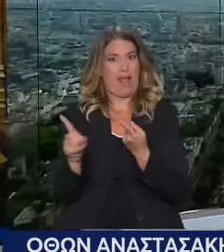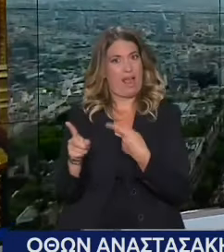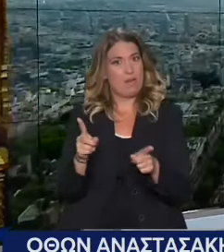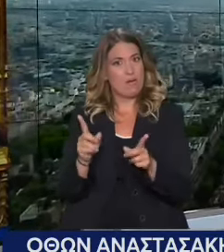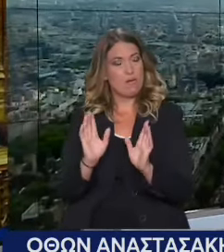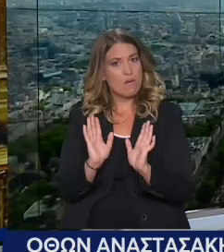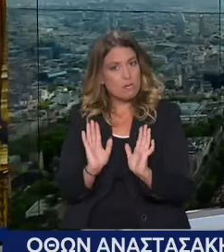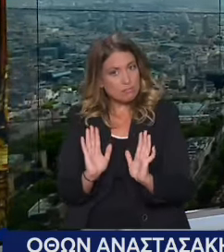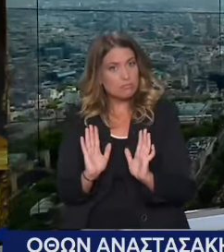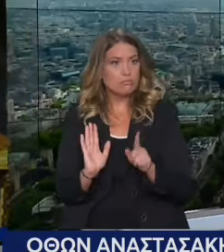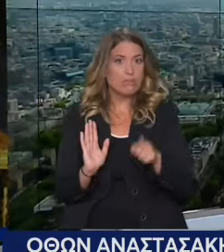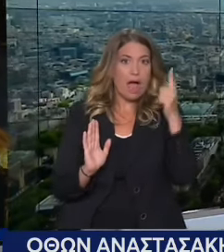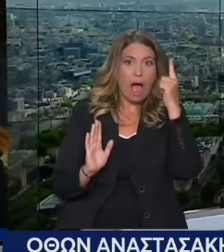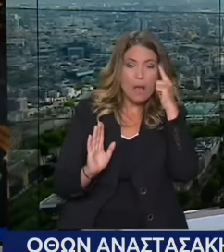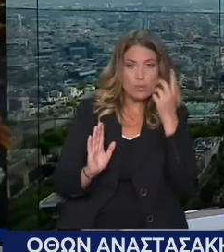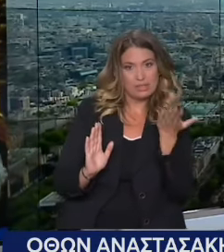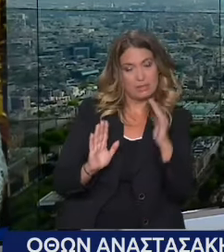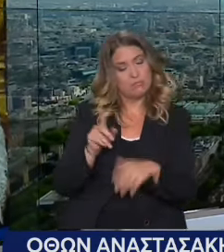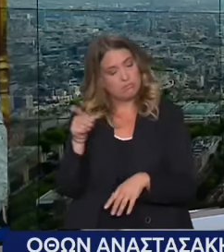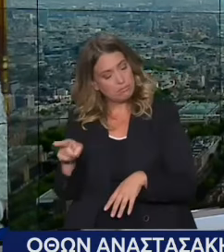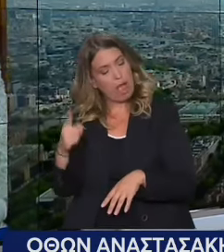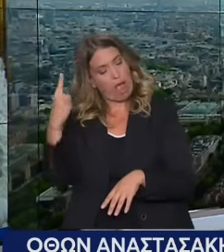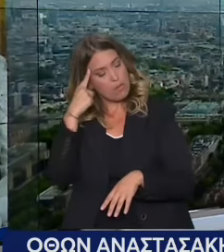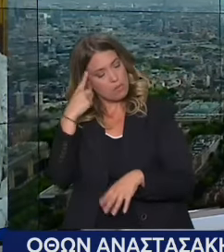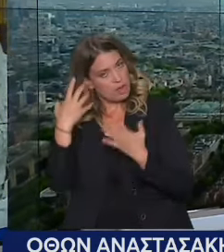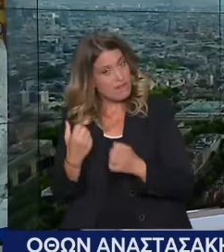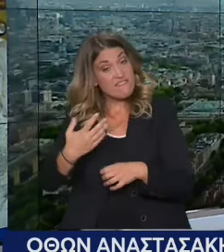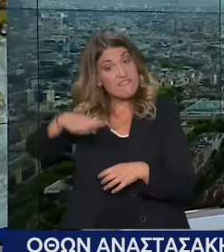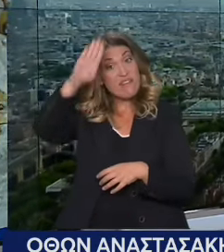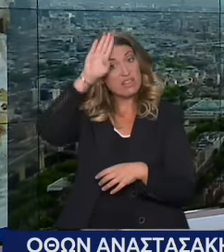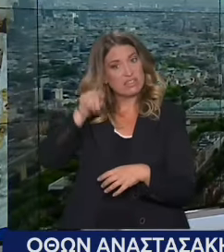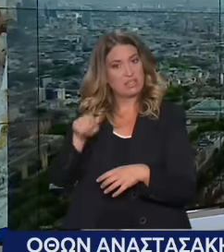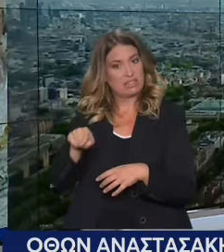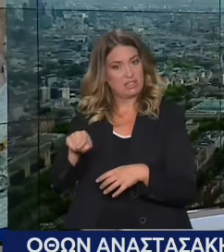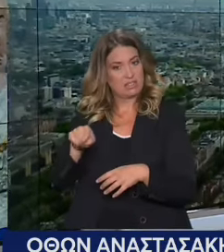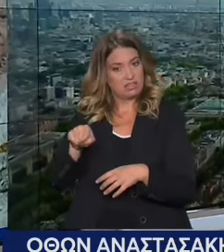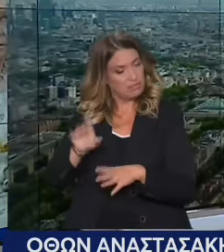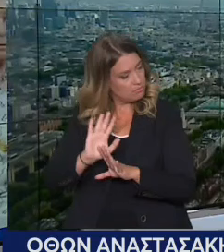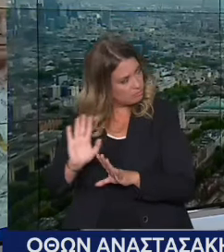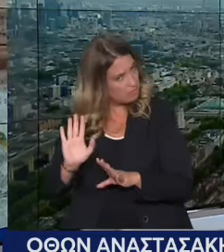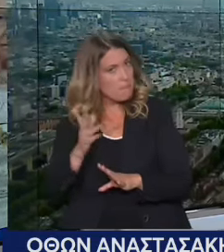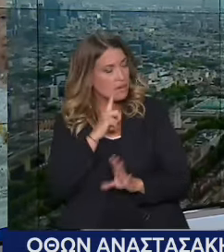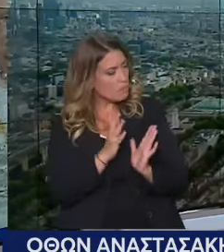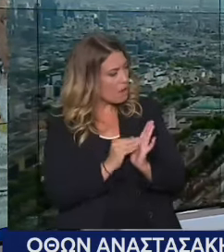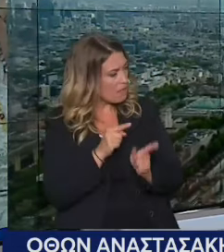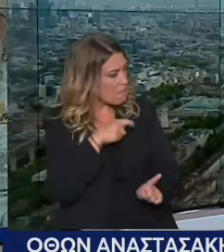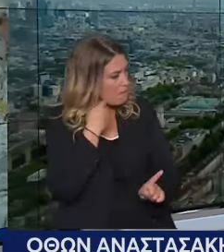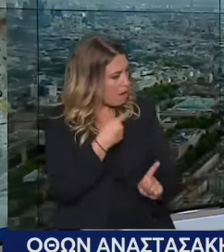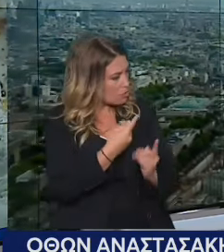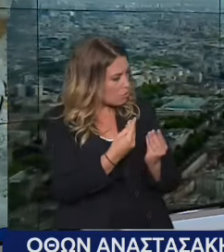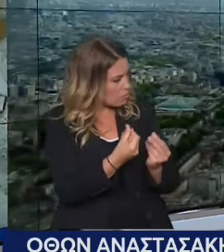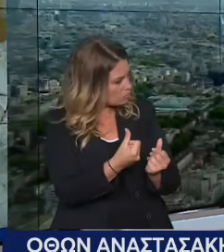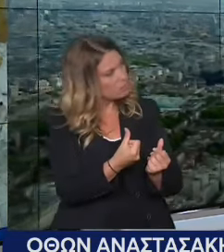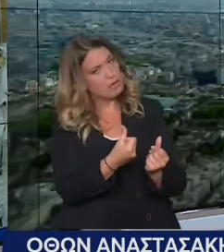άποψη. Ο κανόνας έχει, αλλά νομίζω ότι τώρα που θα γίνει βασιλιάς και έχει πάρει καλά μαθήματα από τη μητέρα του, θα περιορίσει κάπως